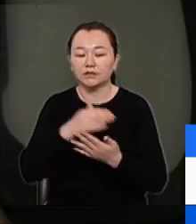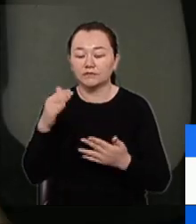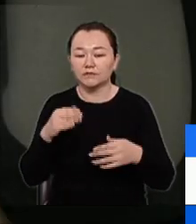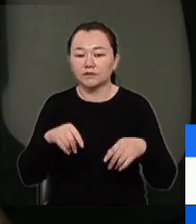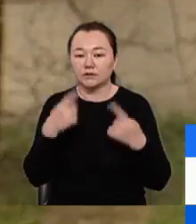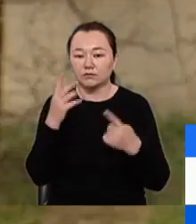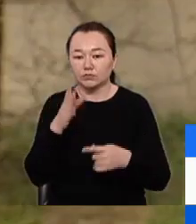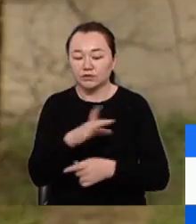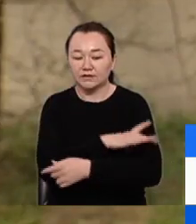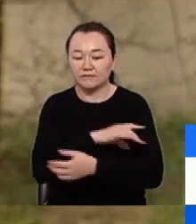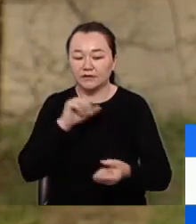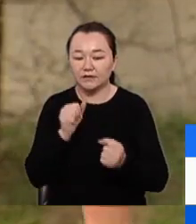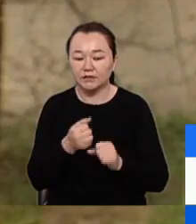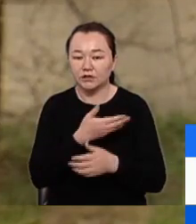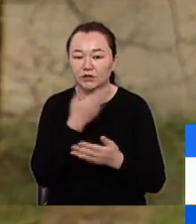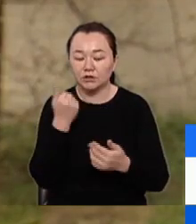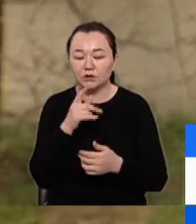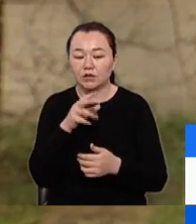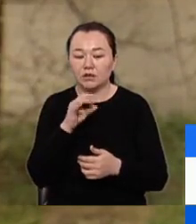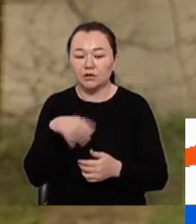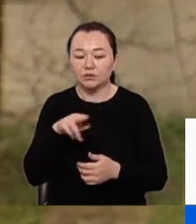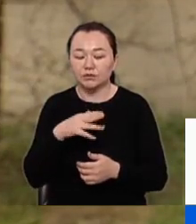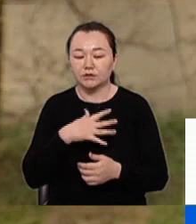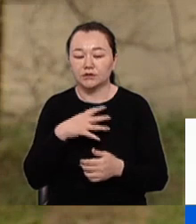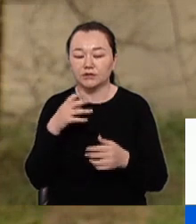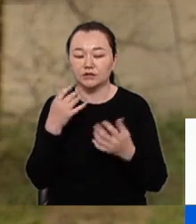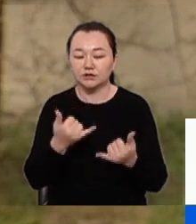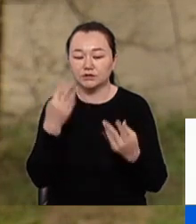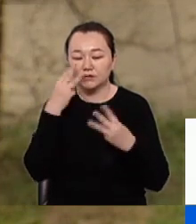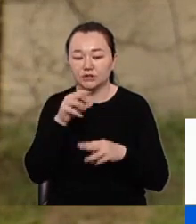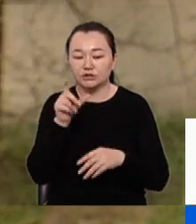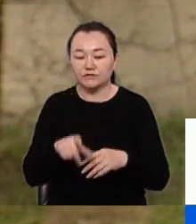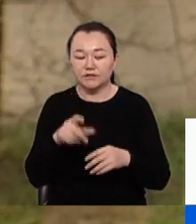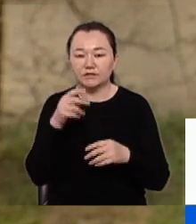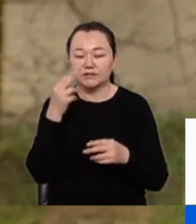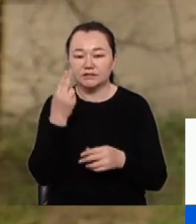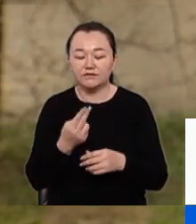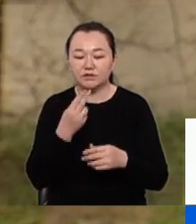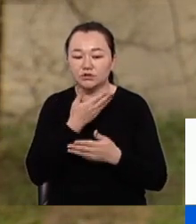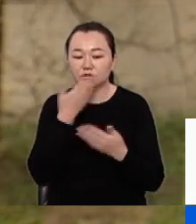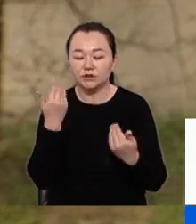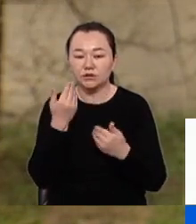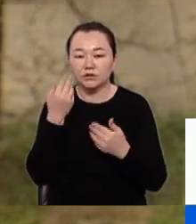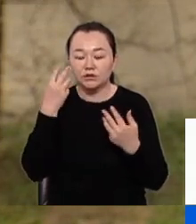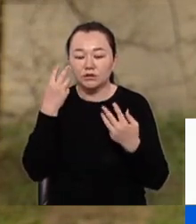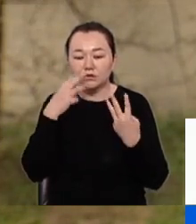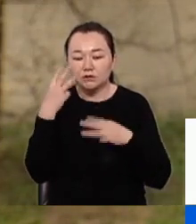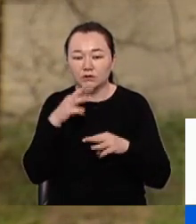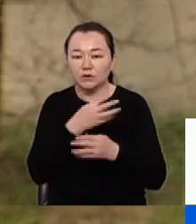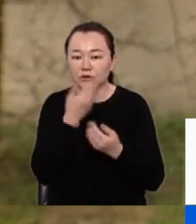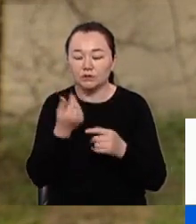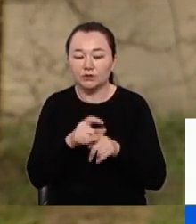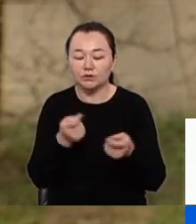эксперты нет углеводородов нет современной цивилизации человеческой вообще в принципе надо понимать поэтому рост